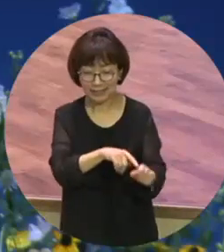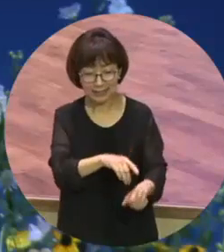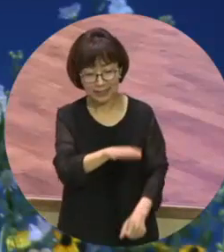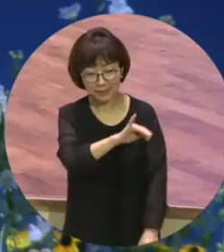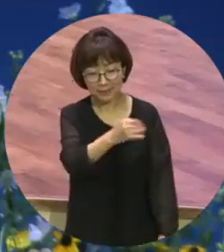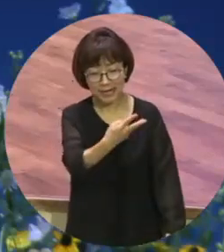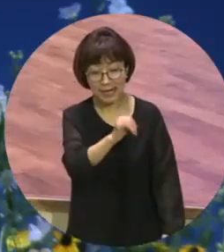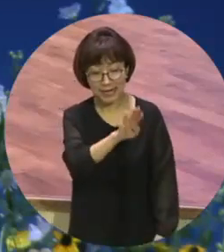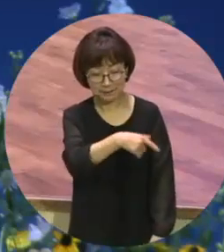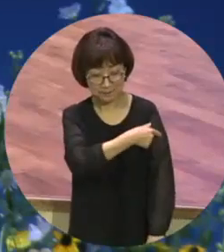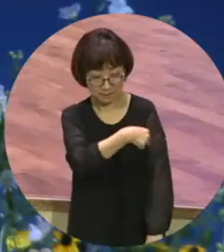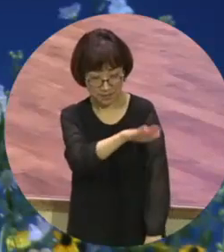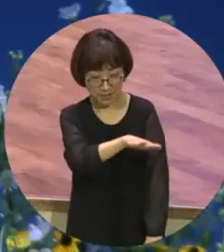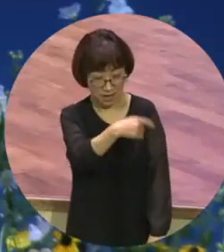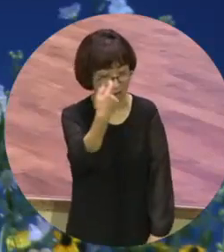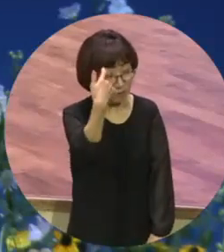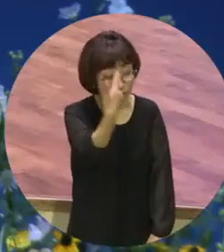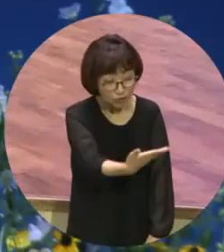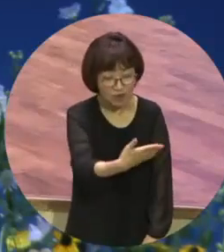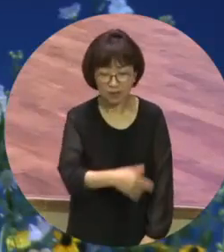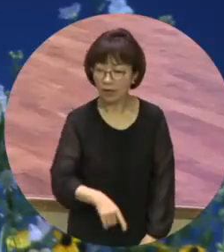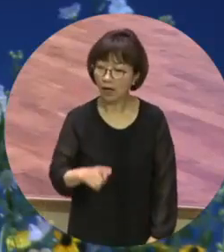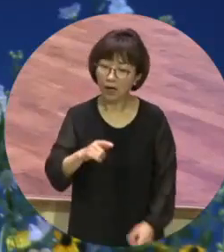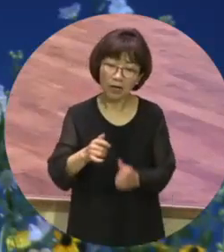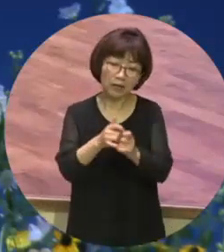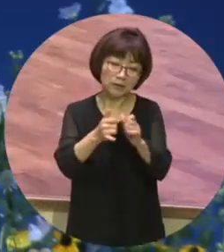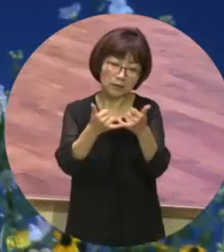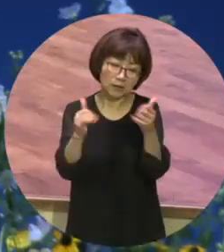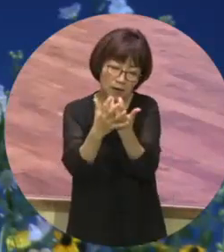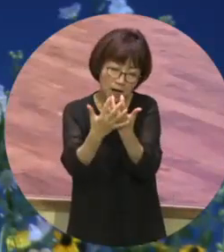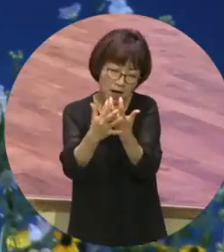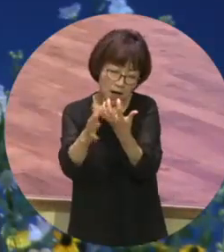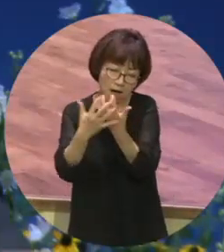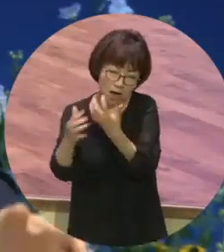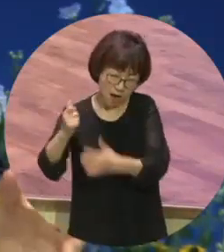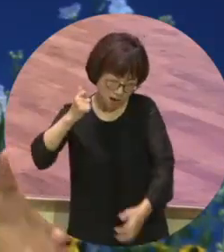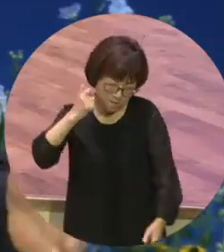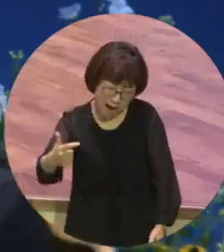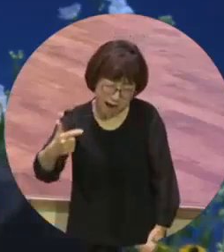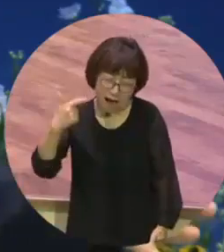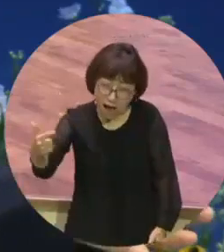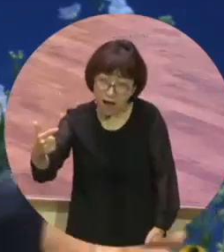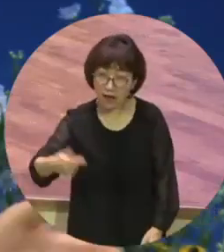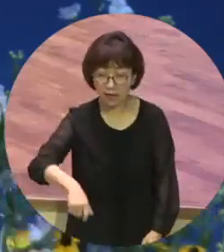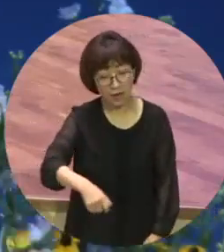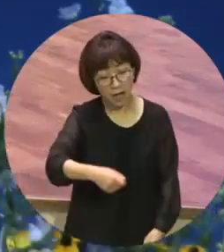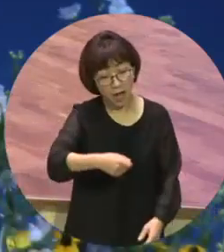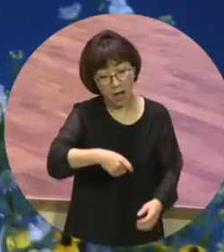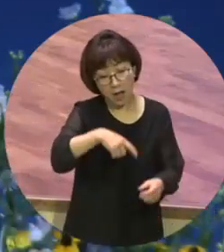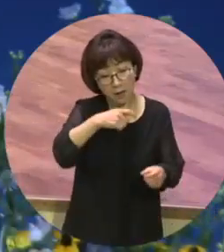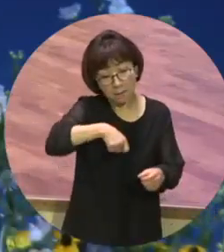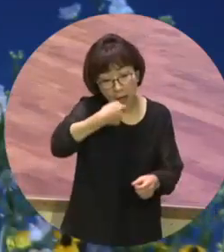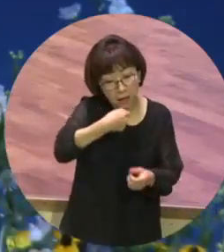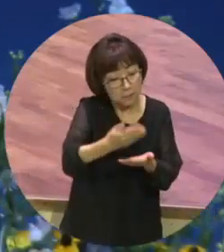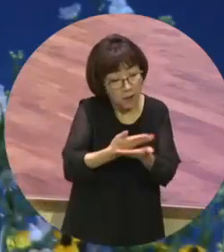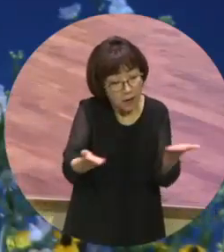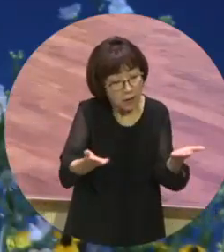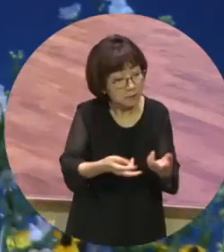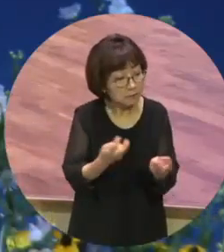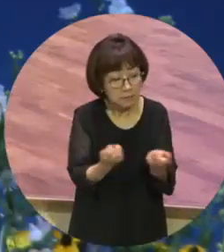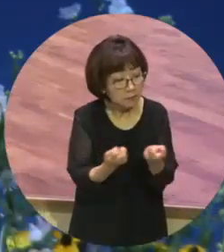빌립 주사에게 먼저 묻습니다. 야, 이렇게 사람들이 많이 왔는데 우리 어떻게 이만한 사람들 다 떡을 사서